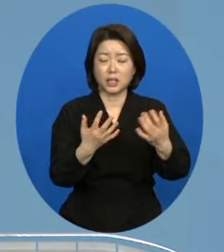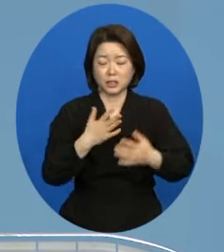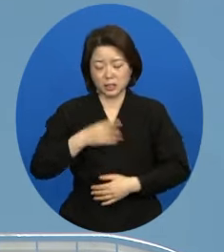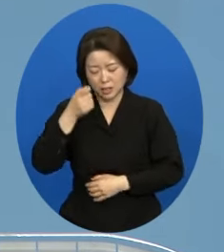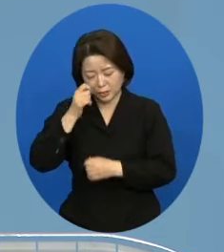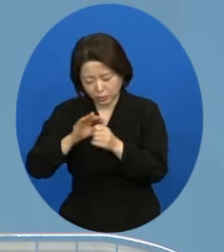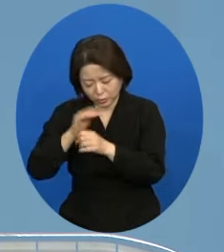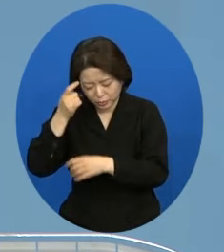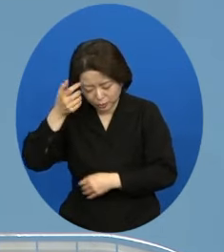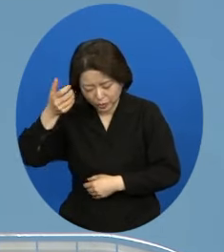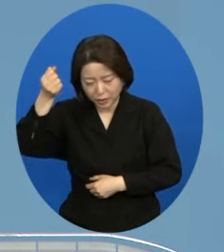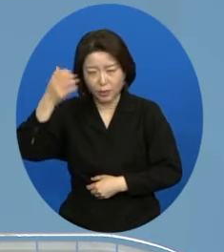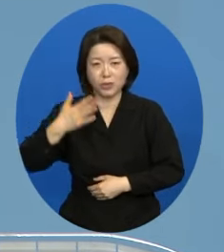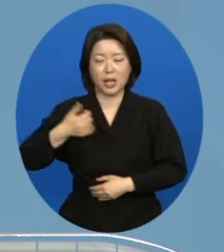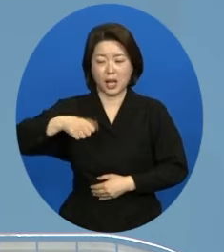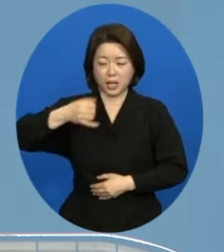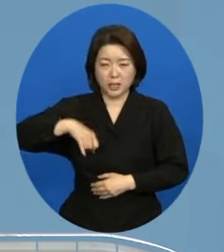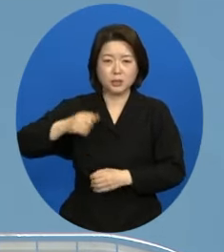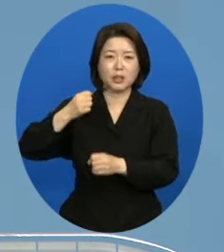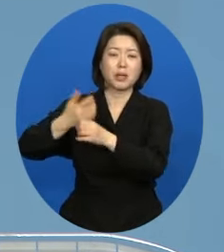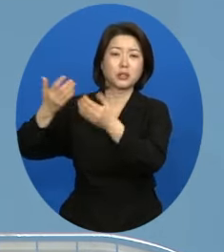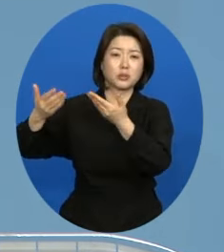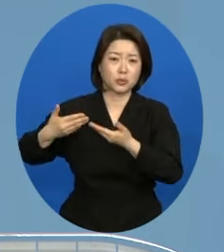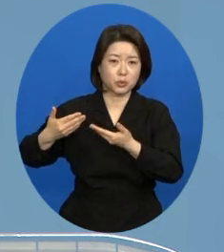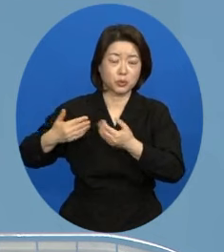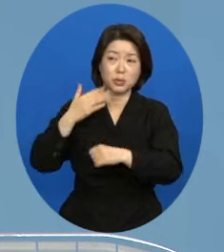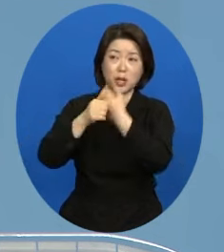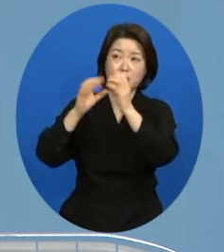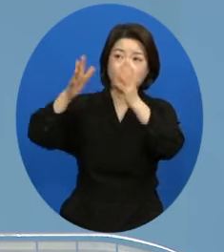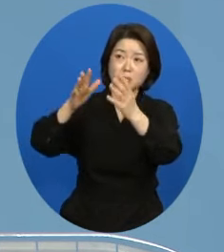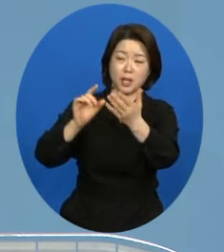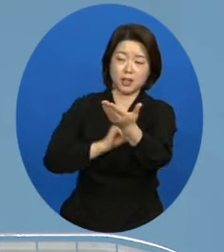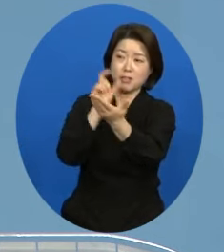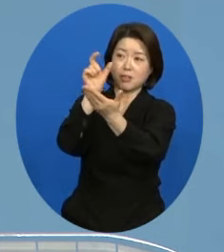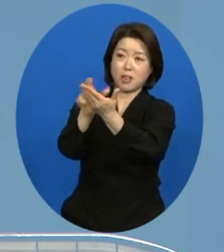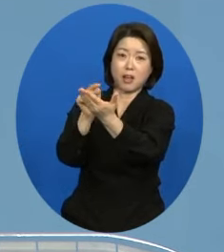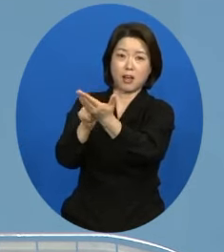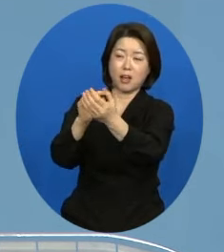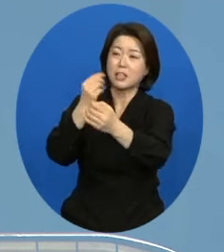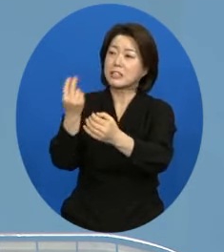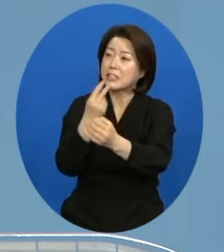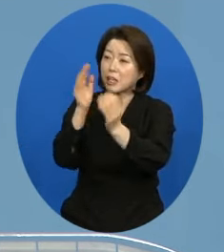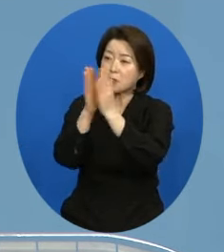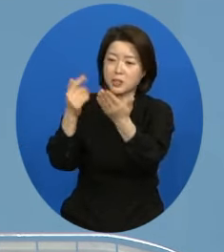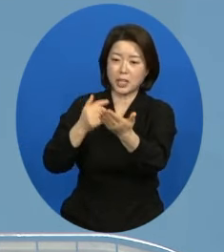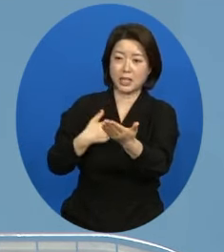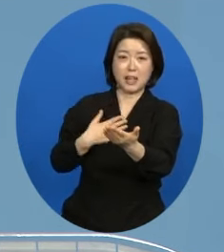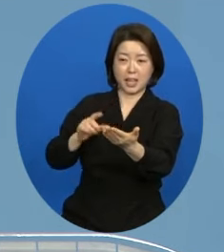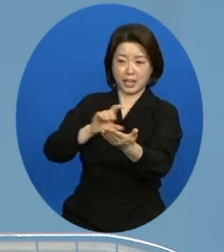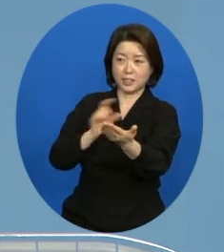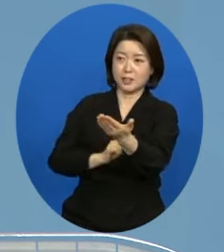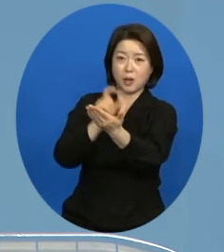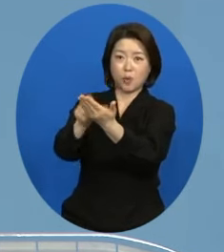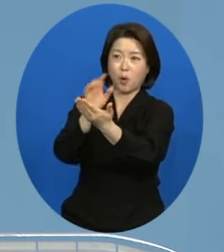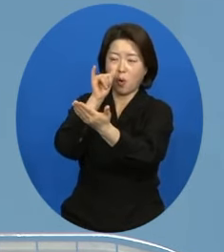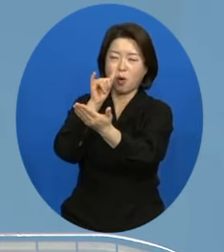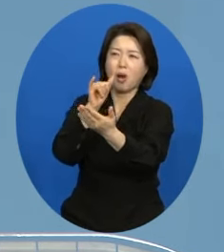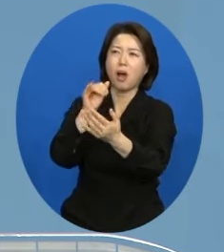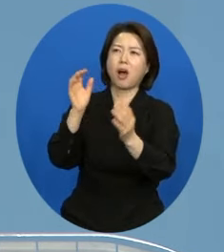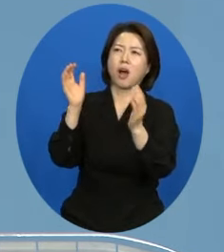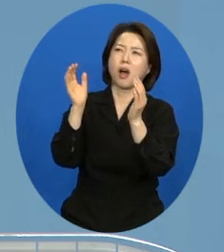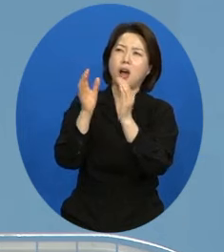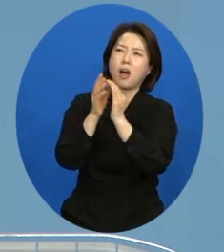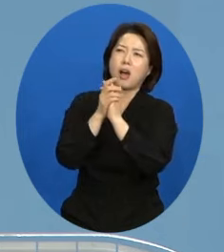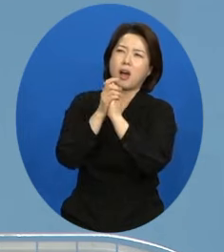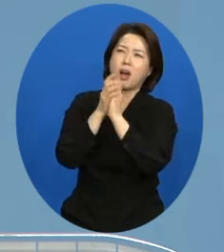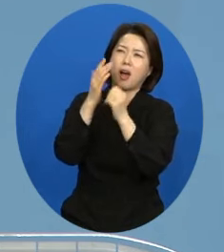하나님의 자녀로 삼으시고 하나님 나라의 그 명단의 나를 그 생명책에 넣어 주셨네 하나님 은혜 너무